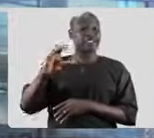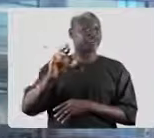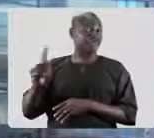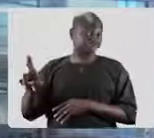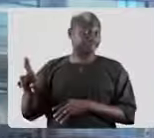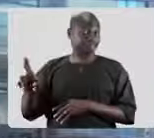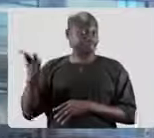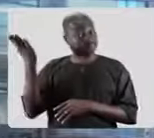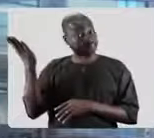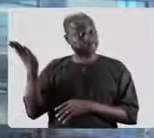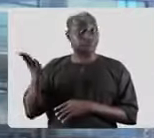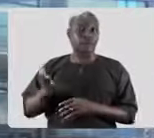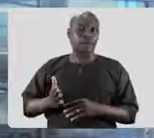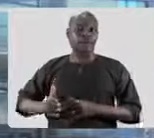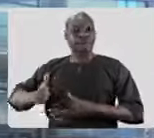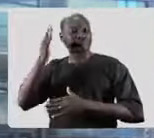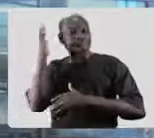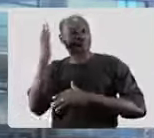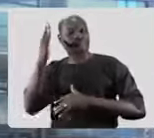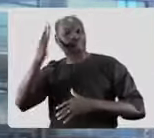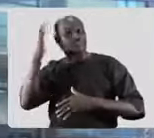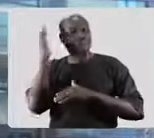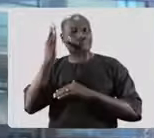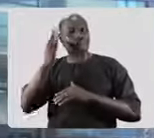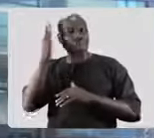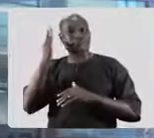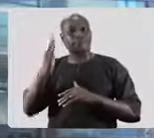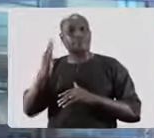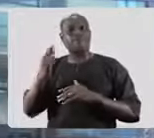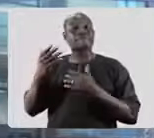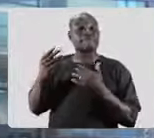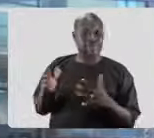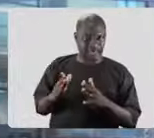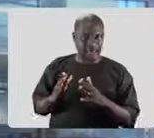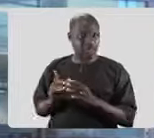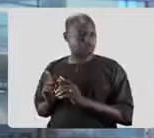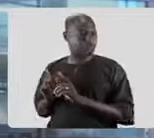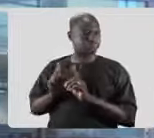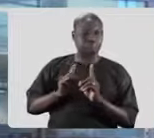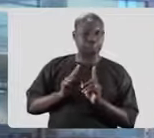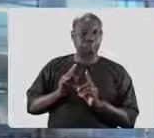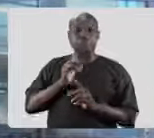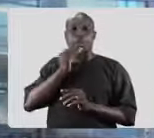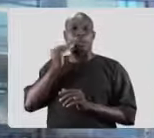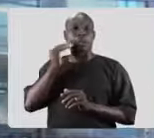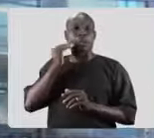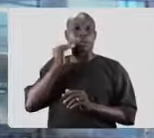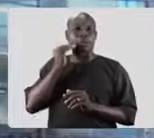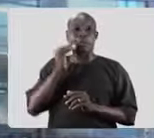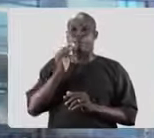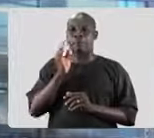wako ne campaign na osa na chi akọ efie na enipa bonifo